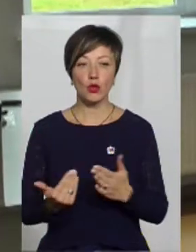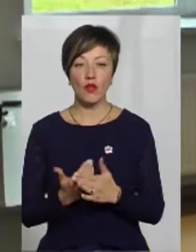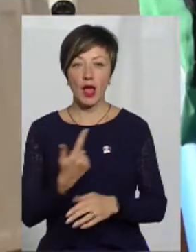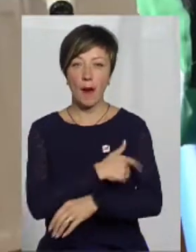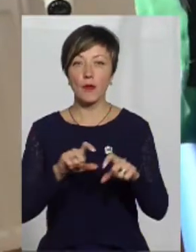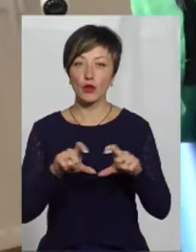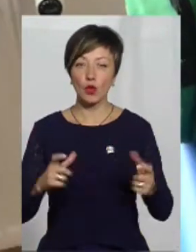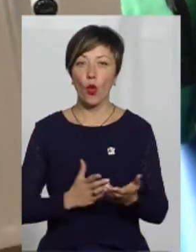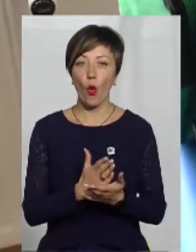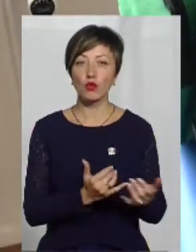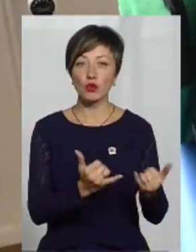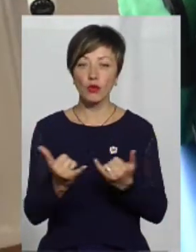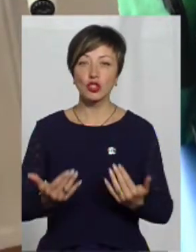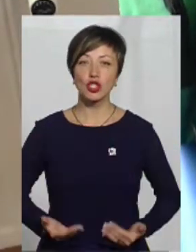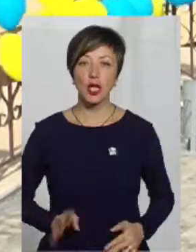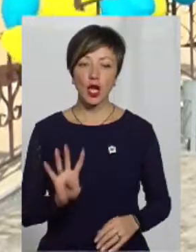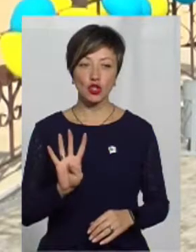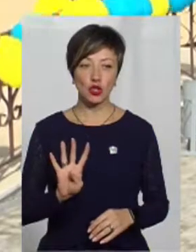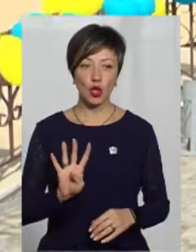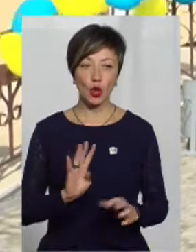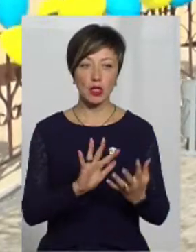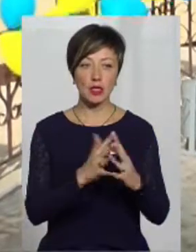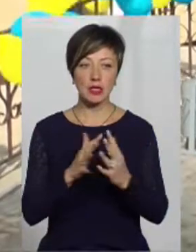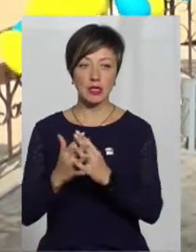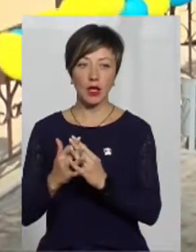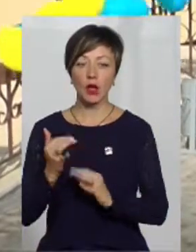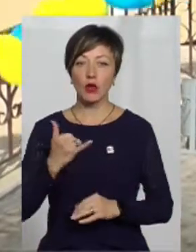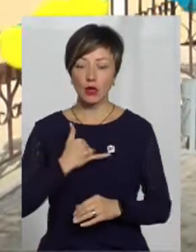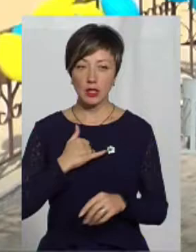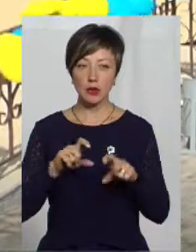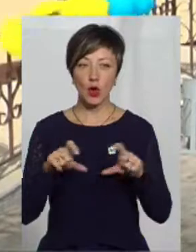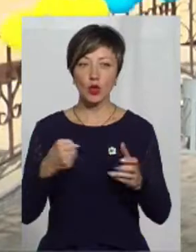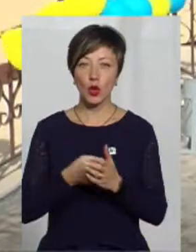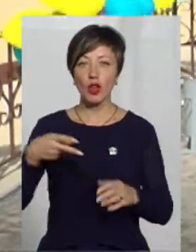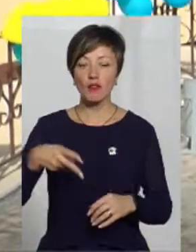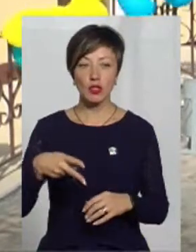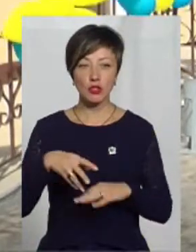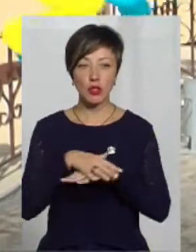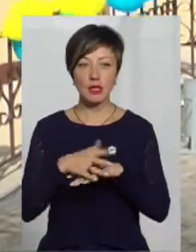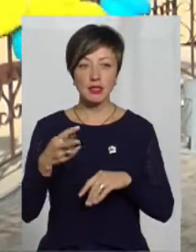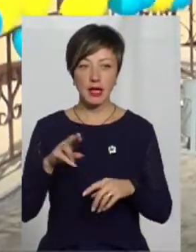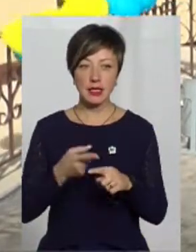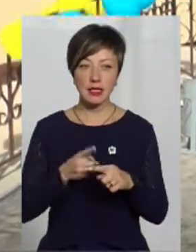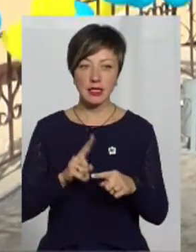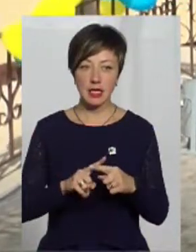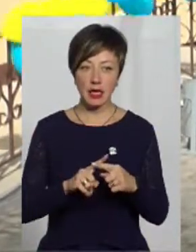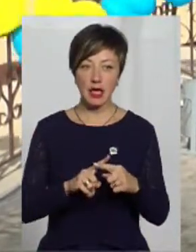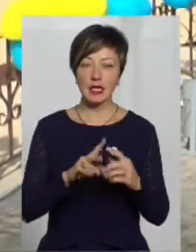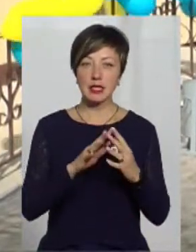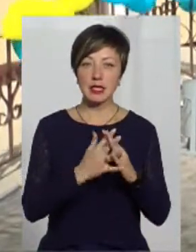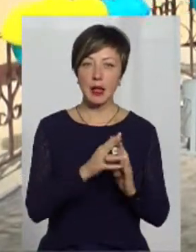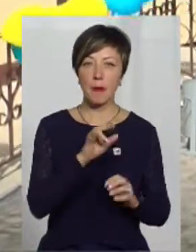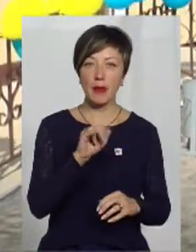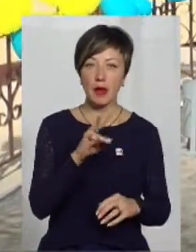амбулаторії обслуговуватимуться жителі чотирьох сіл. В нашій амбулаторії має обслуговуватися до 2000 населення. Це населення села Пільний